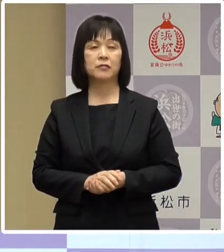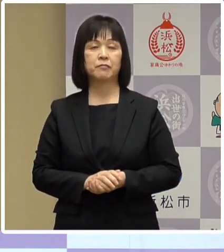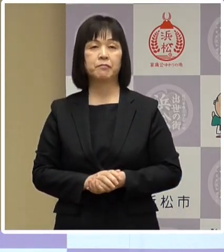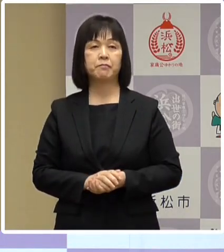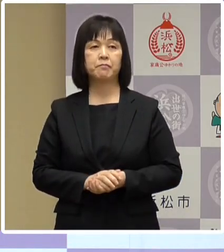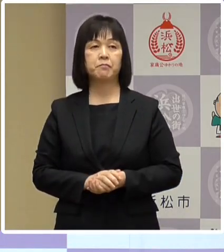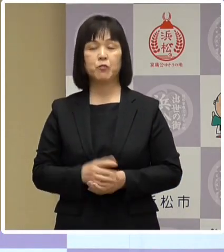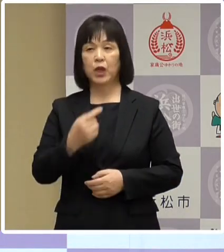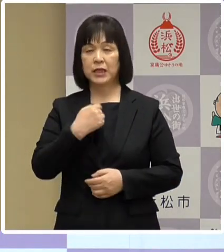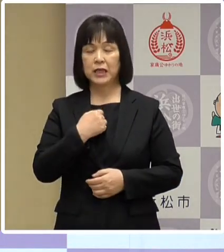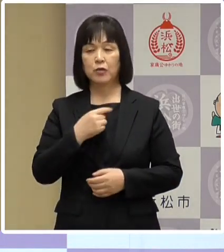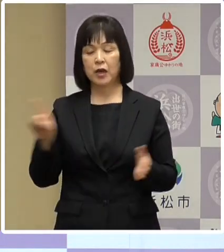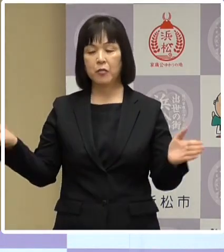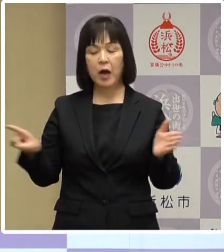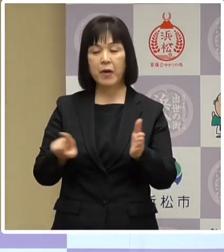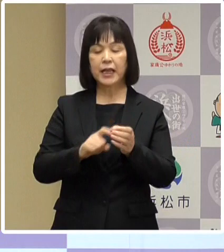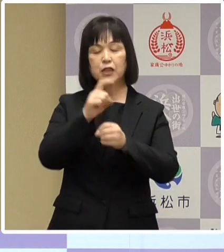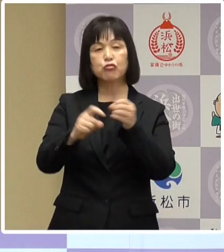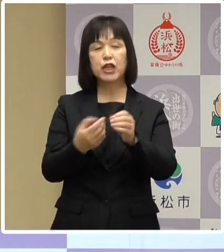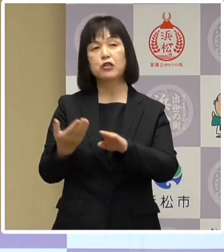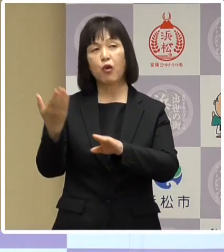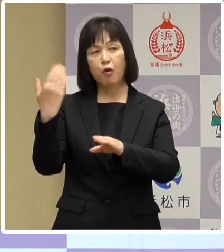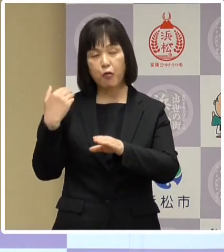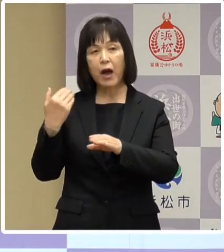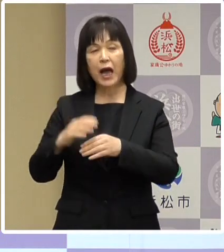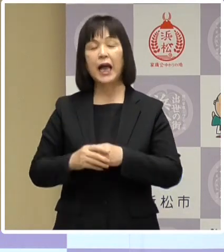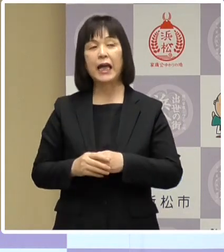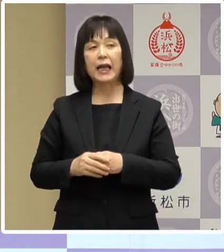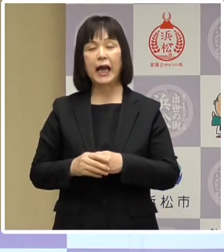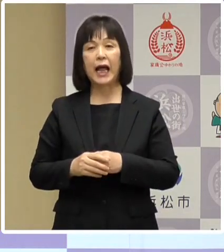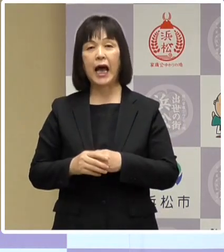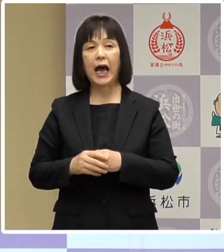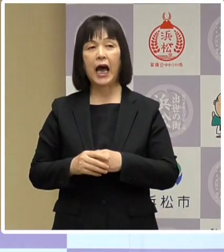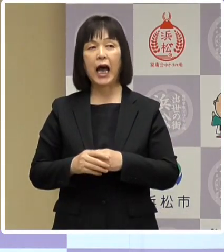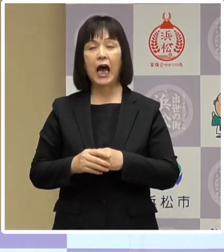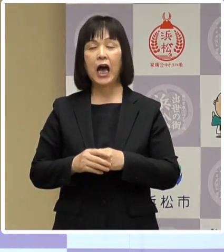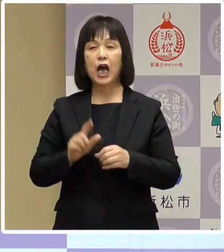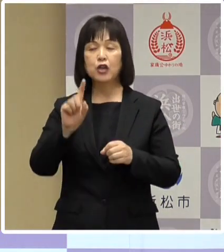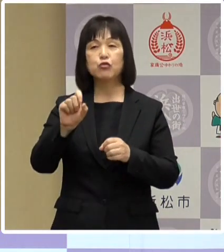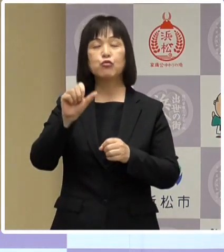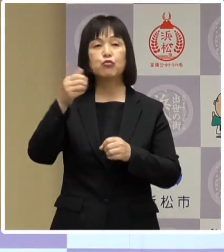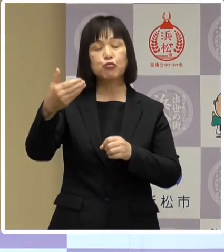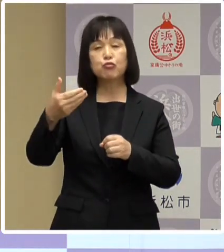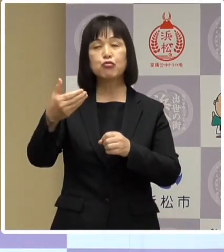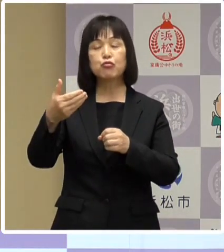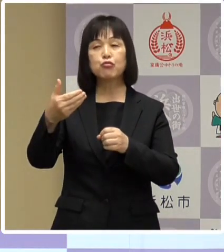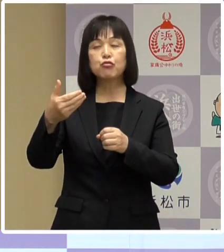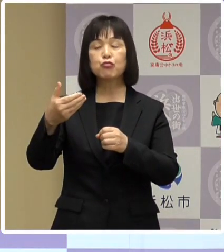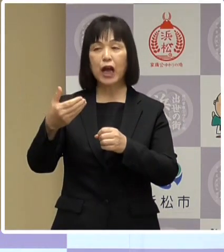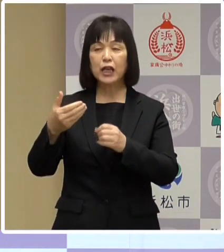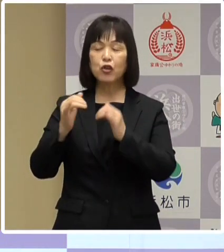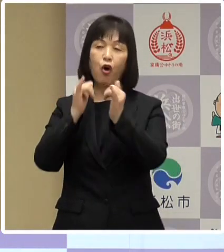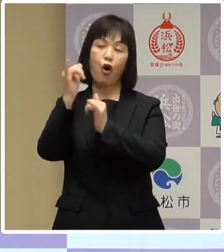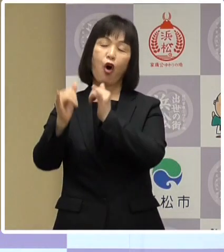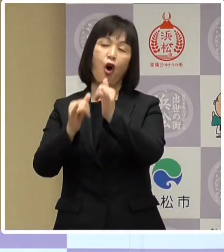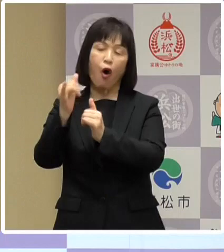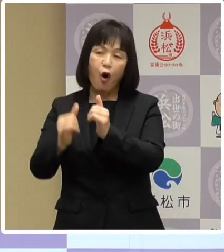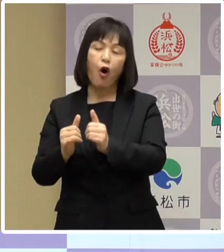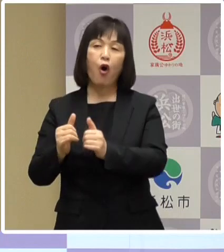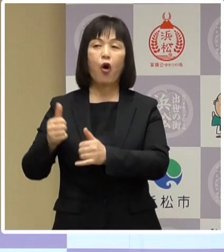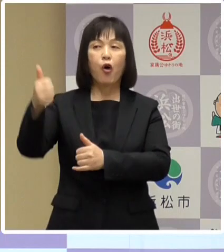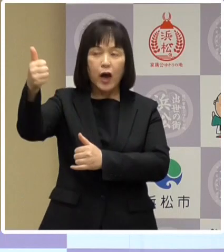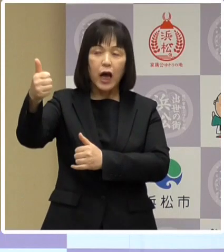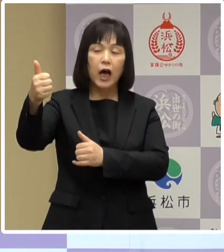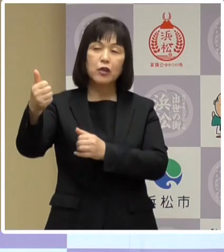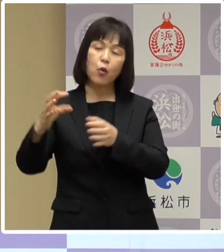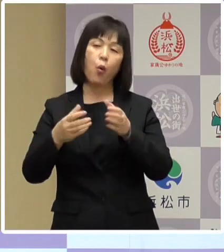ですね、私は10年以上前からある人の紹介を通じて今の19代の徳川家広氏と、非常に好意にをさせ